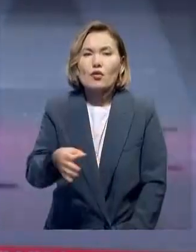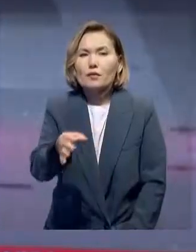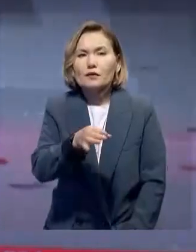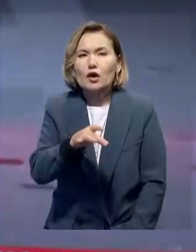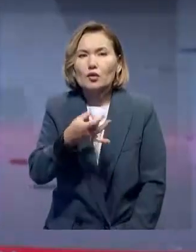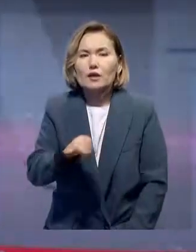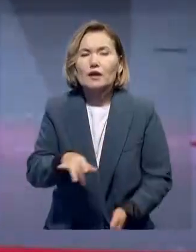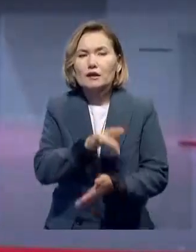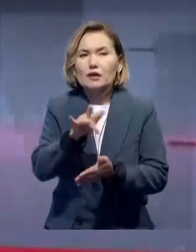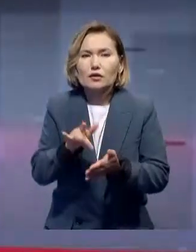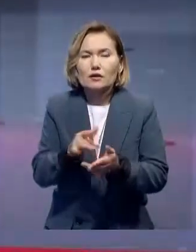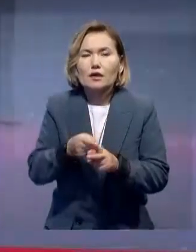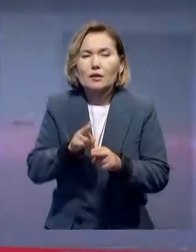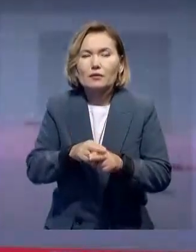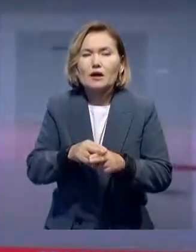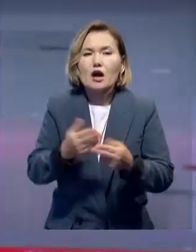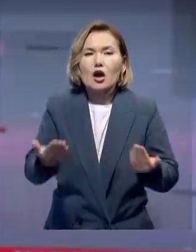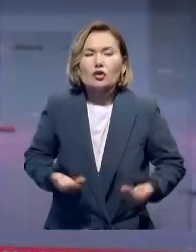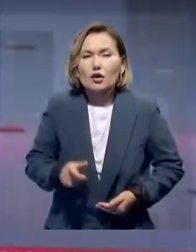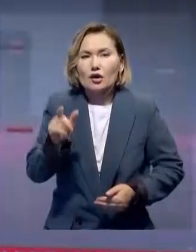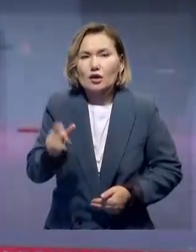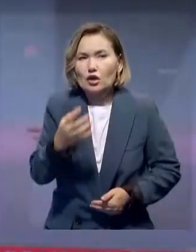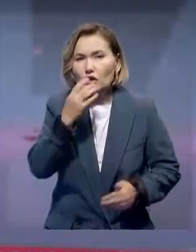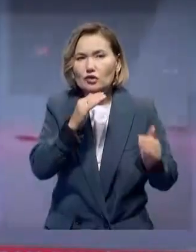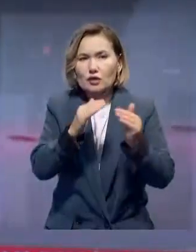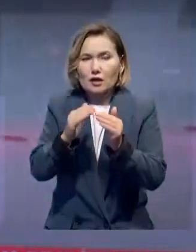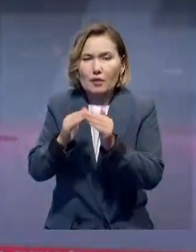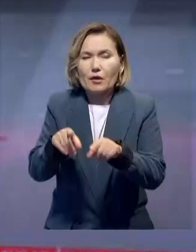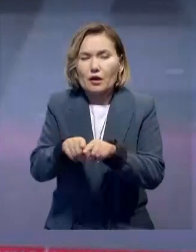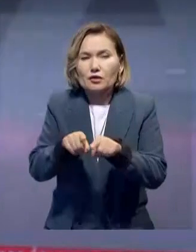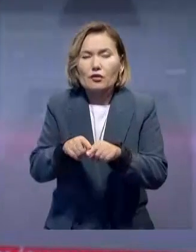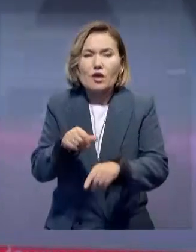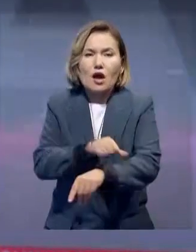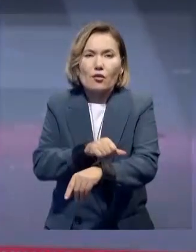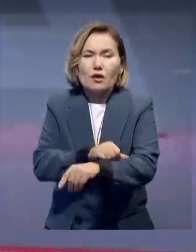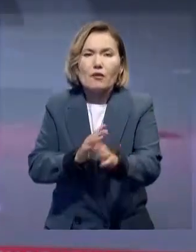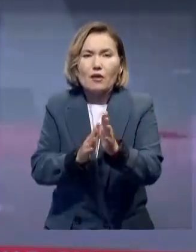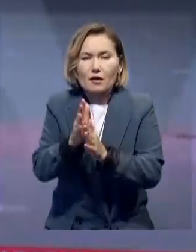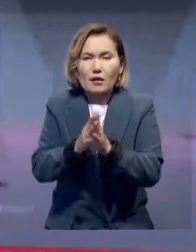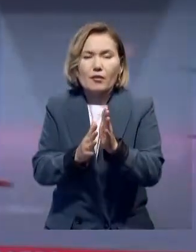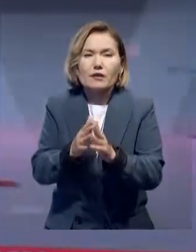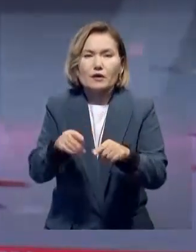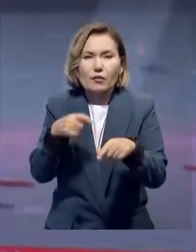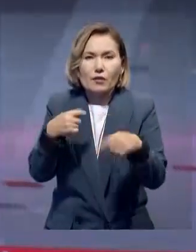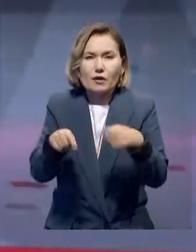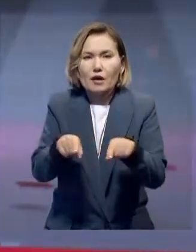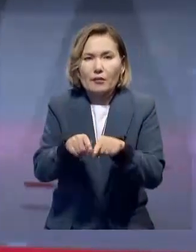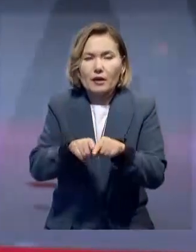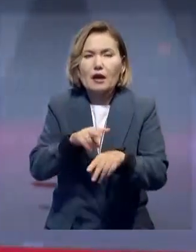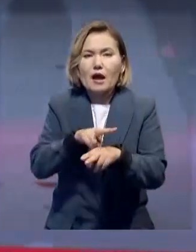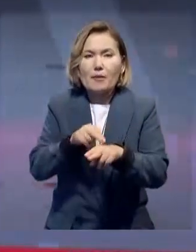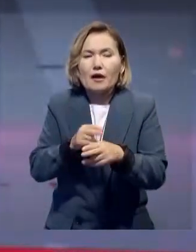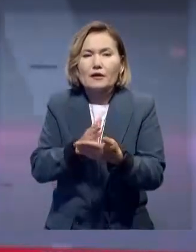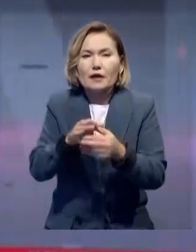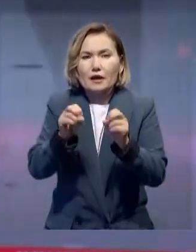Қостанай облысында Рудный қаласының тұрғыны жылыжайда қарасора өсірген. Жедел алдын алу іс-шарасы барысында полиция